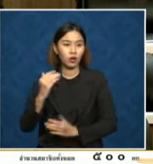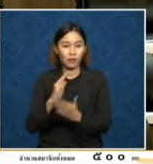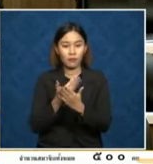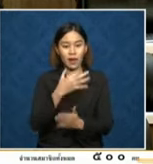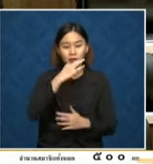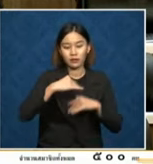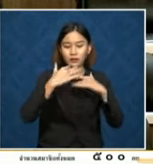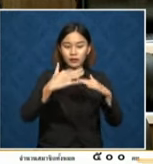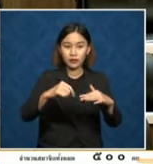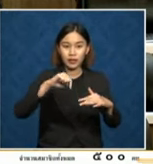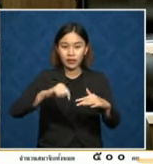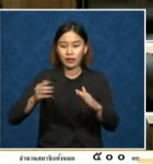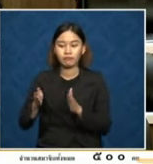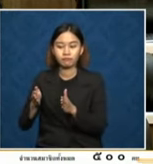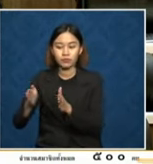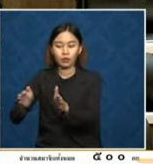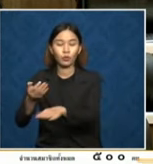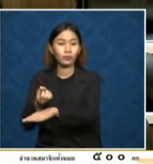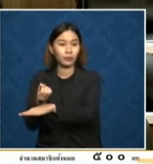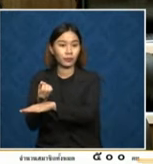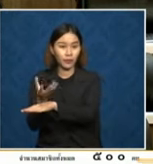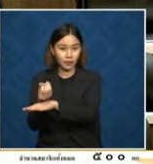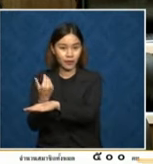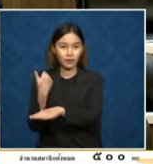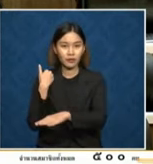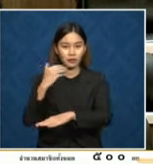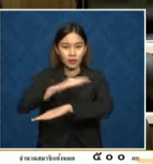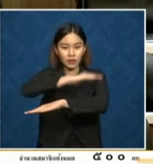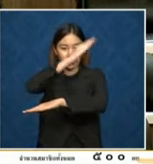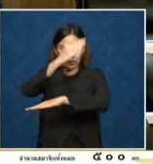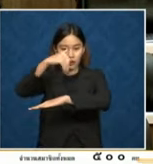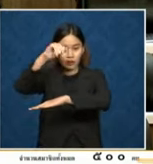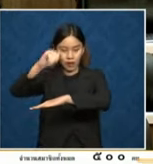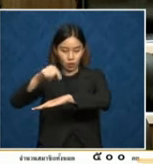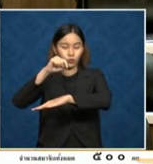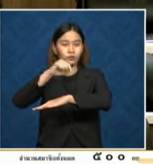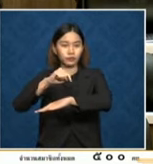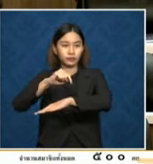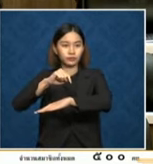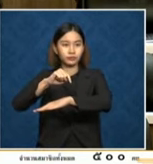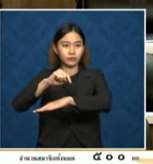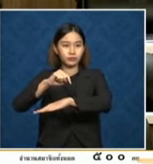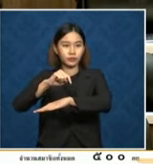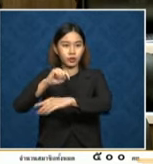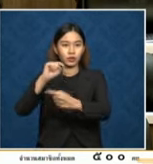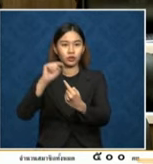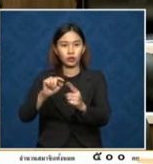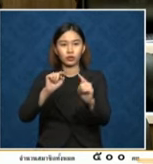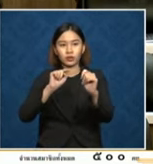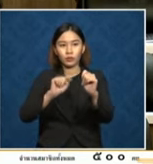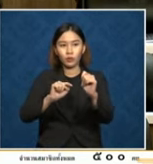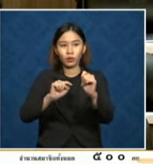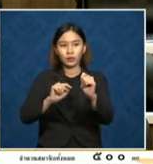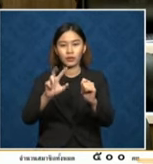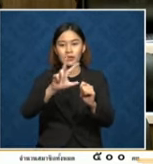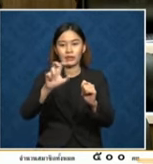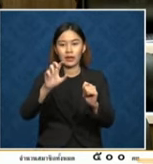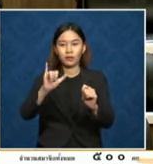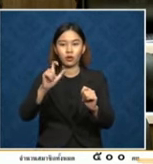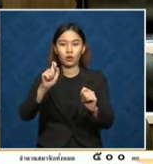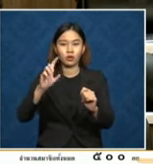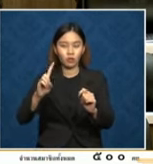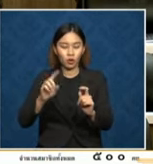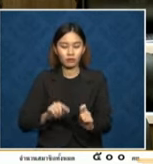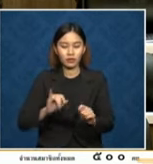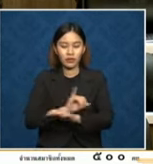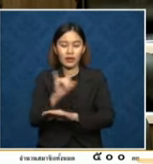ะเลและฝั่งถนนเพชรเกษมครับโดยมีเขาสามระยอดกั้นกลางระหว่างตำบลสามระยอดและตำบลไร่เก่า